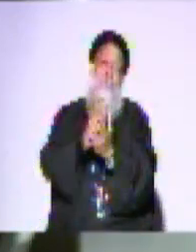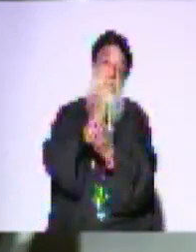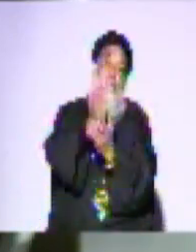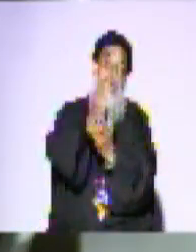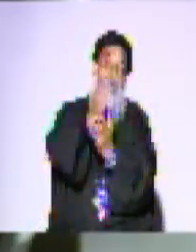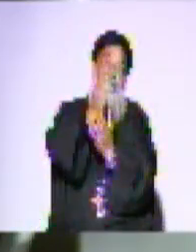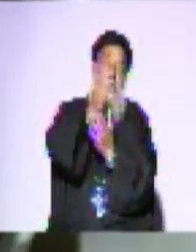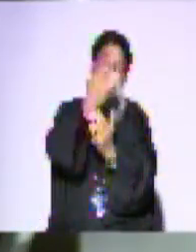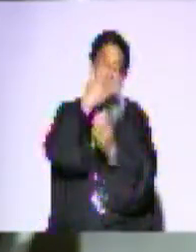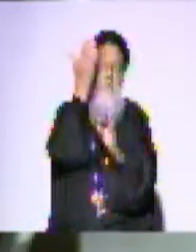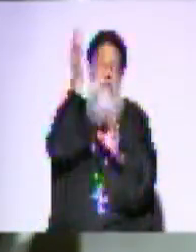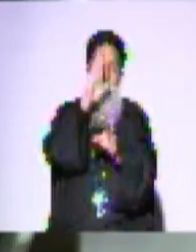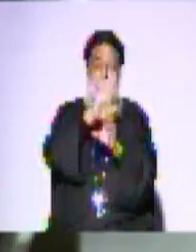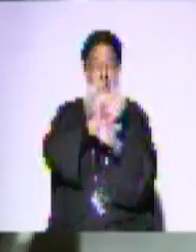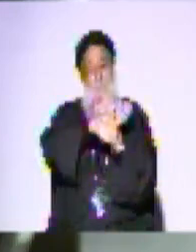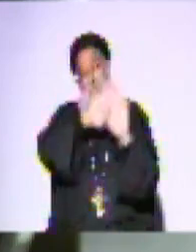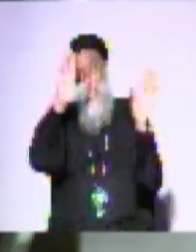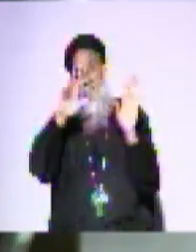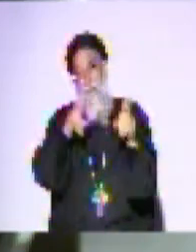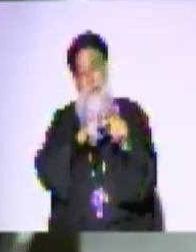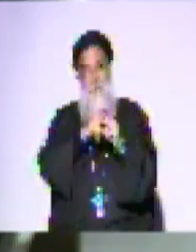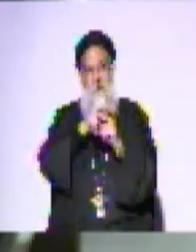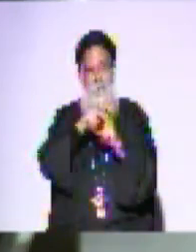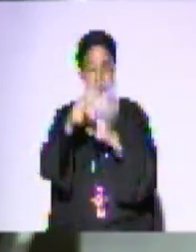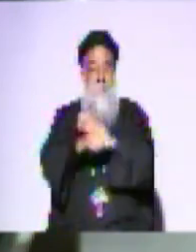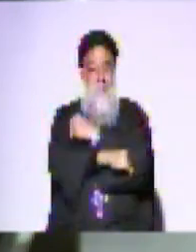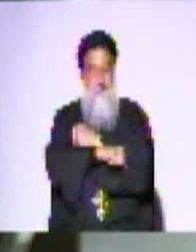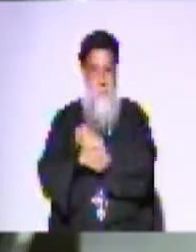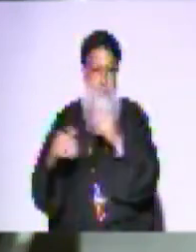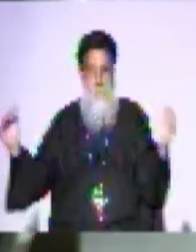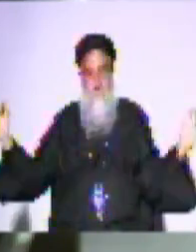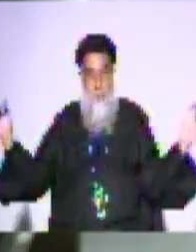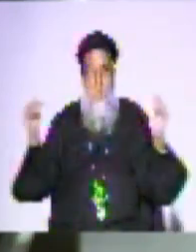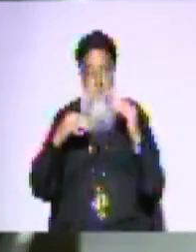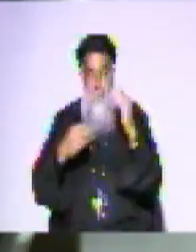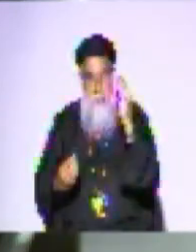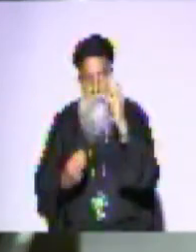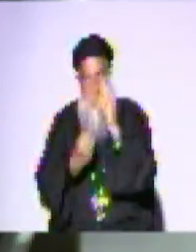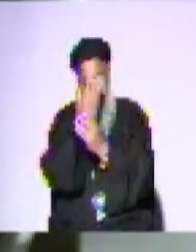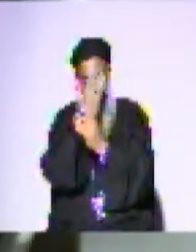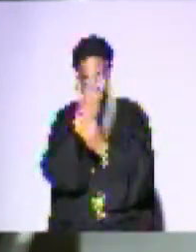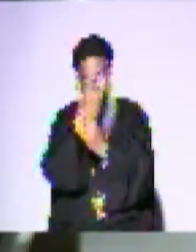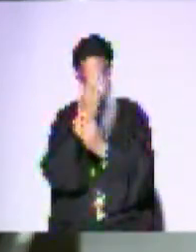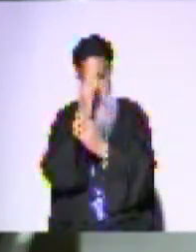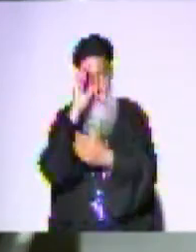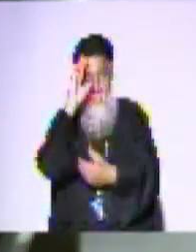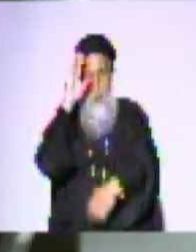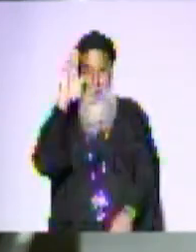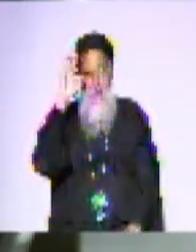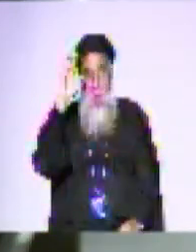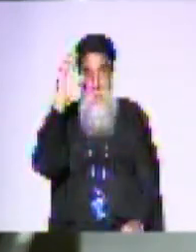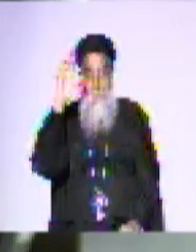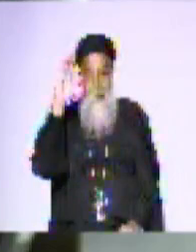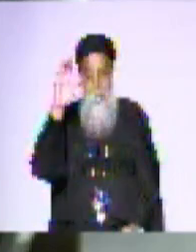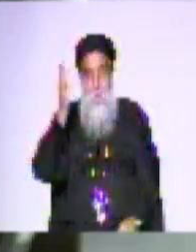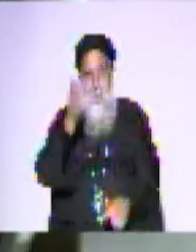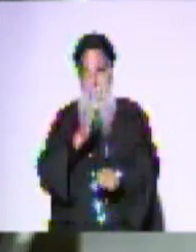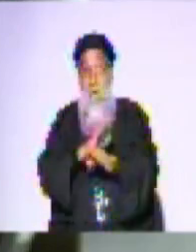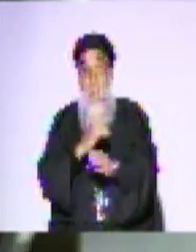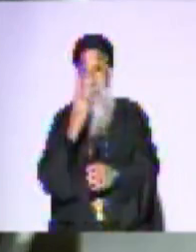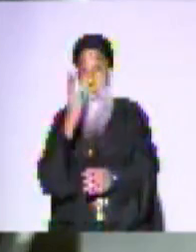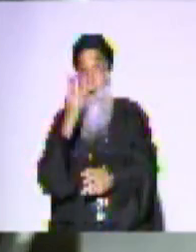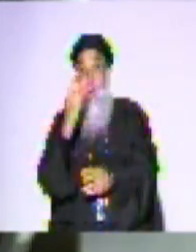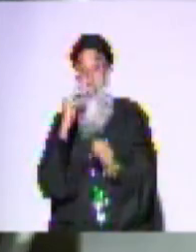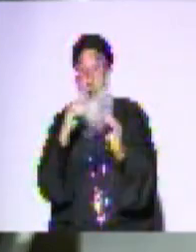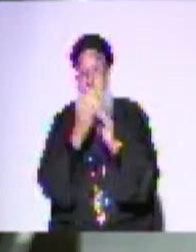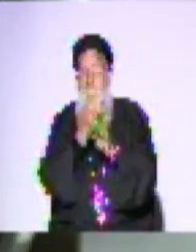موت. وذلك أسبوع الآلام بيبدأ بمعجزة قيامة لعازر بعد أن أنتن بعد